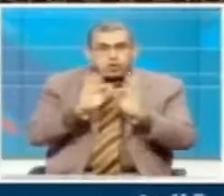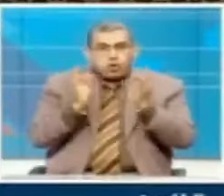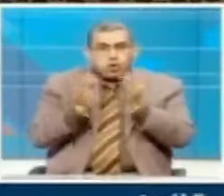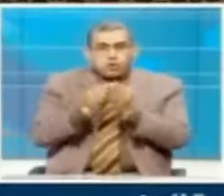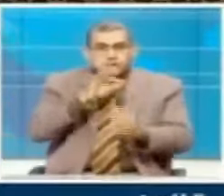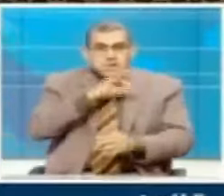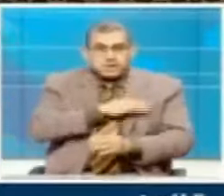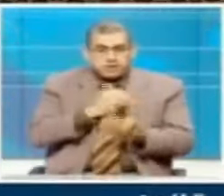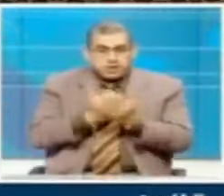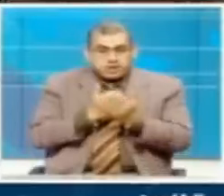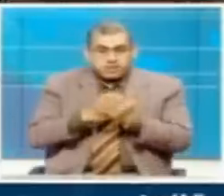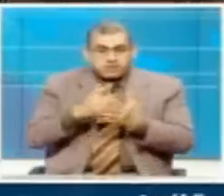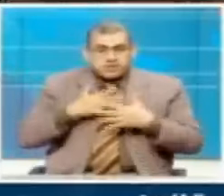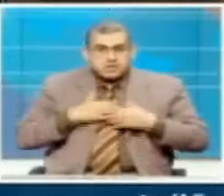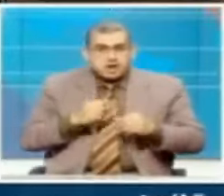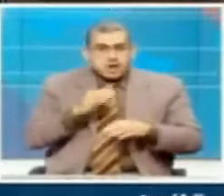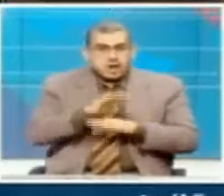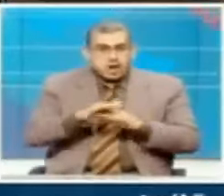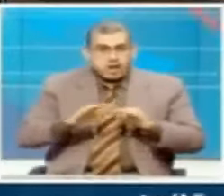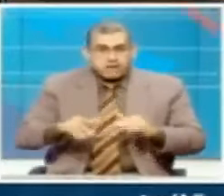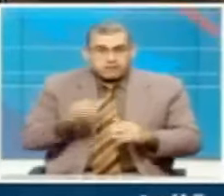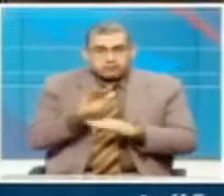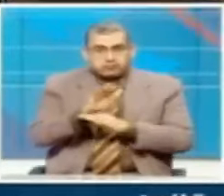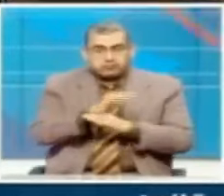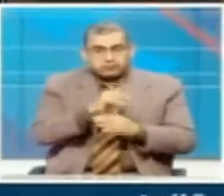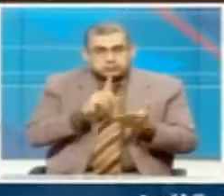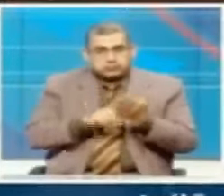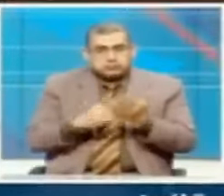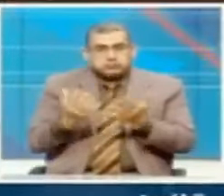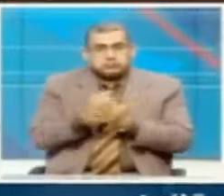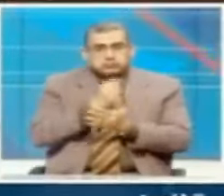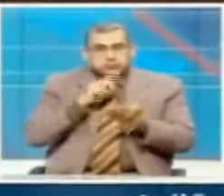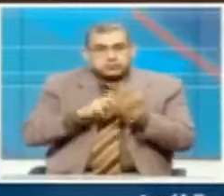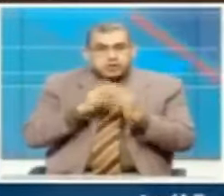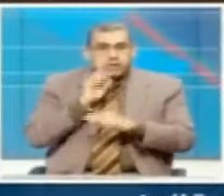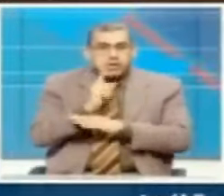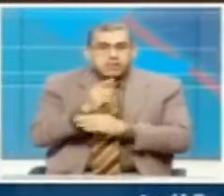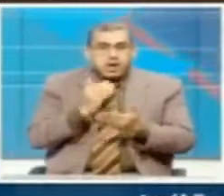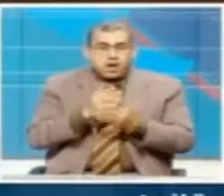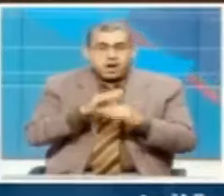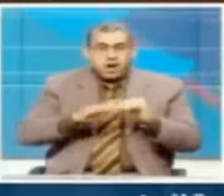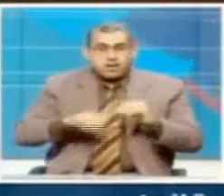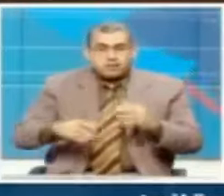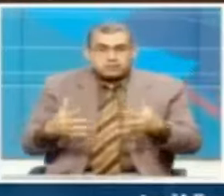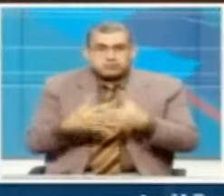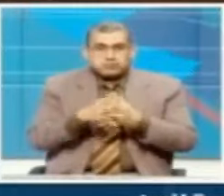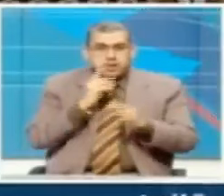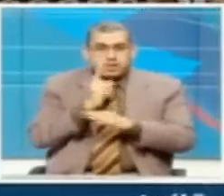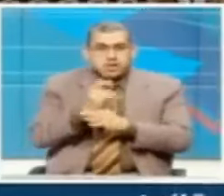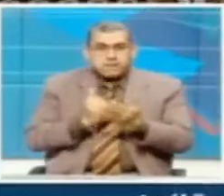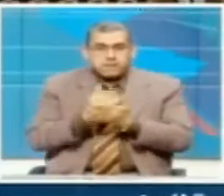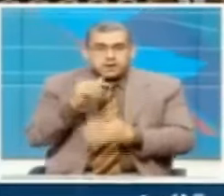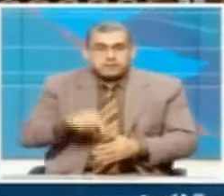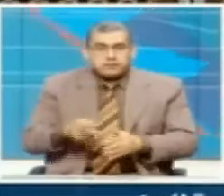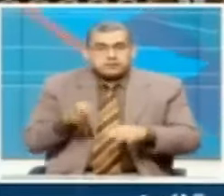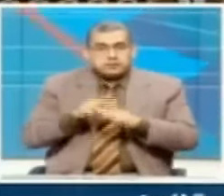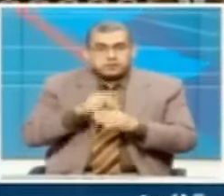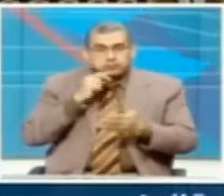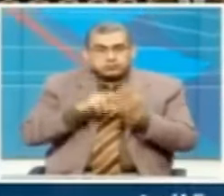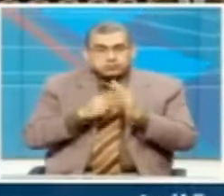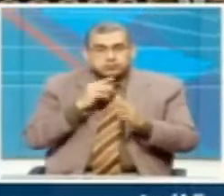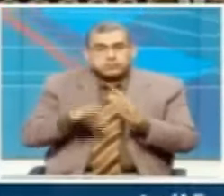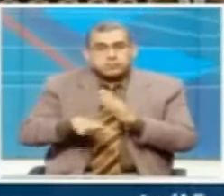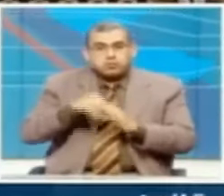من الاستثمار في صحة أطفالها، بالإضافة إلى التحقق من تعليم الأطفال وانتظامهم في العملية الدراسية. كذلك يهدف